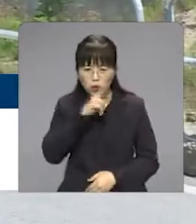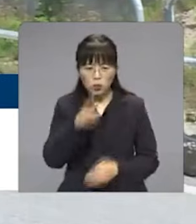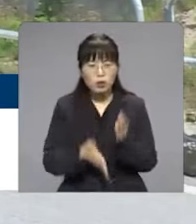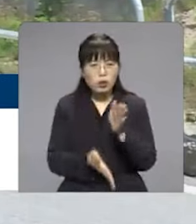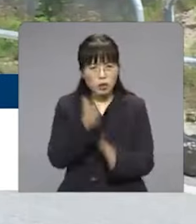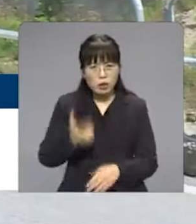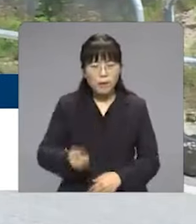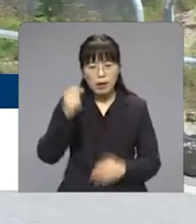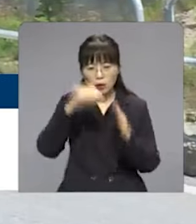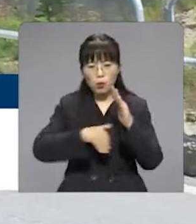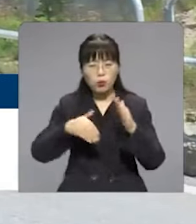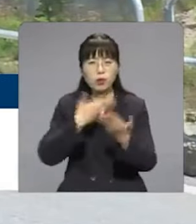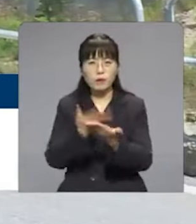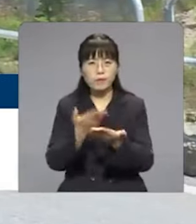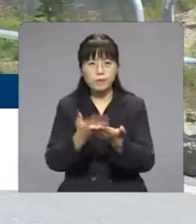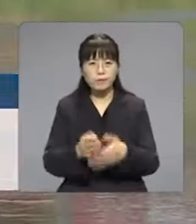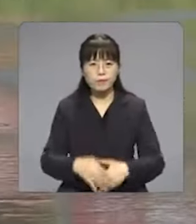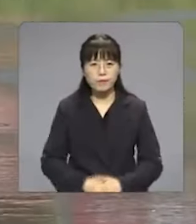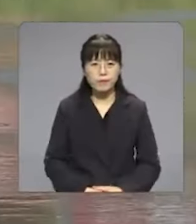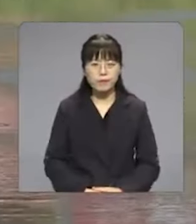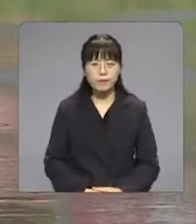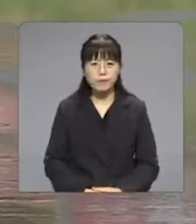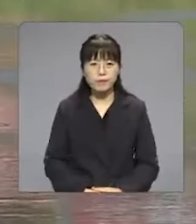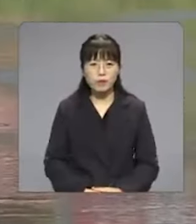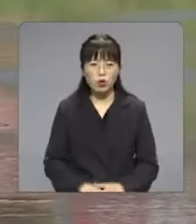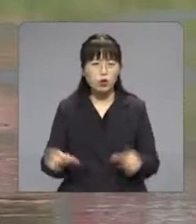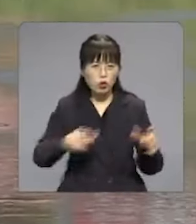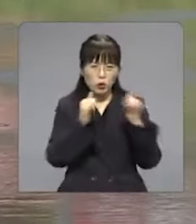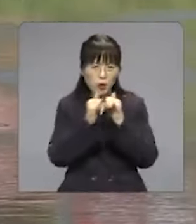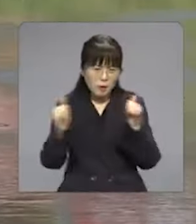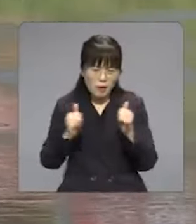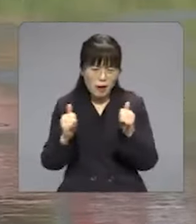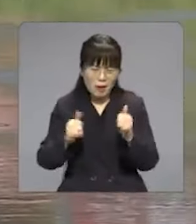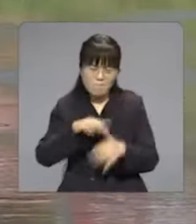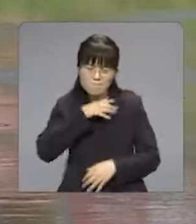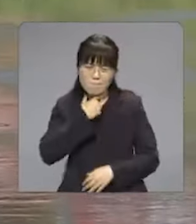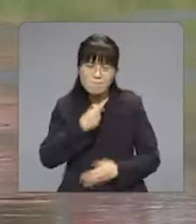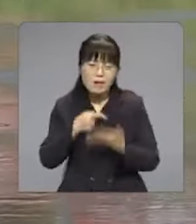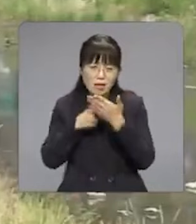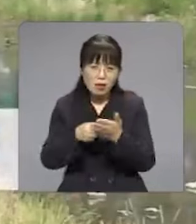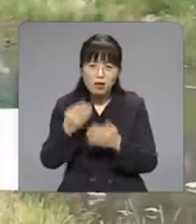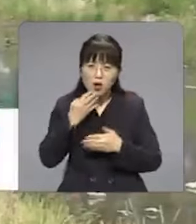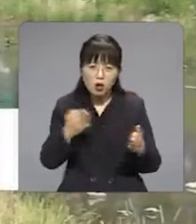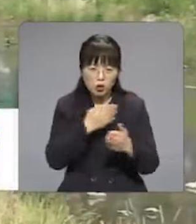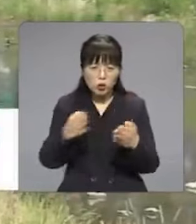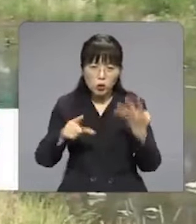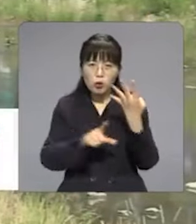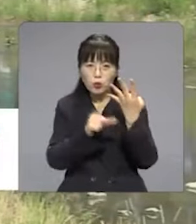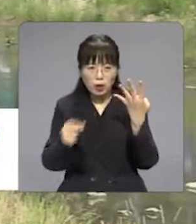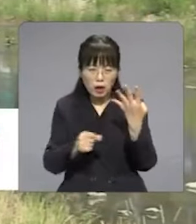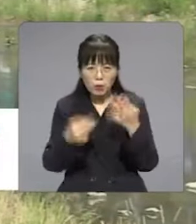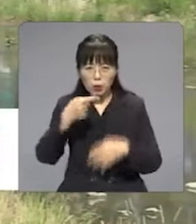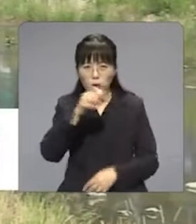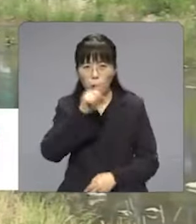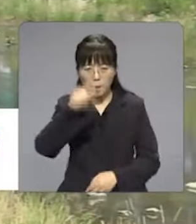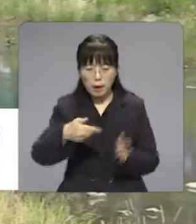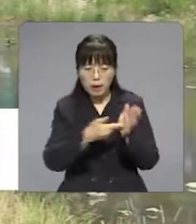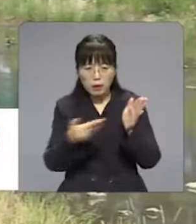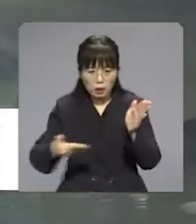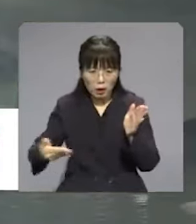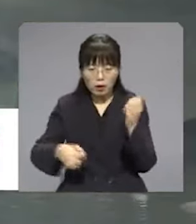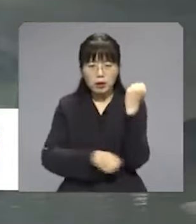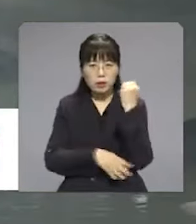지금 그거를 용인시에서도 빨리 공사를 하게끔 해주는. 주민들의 빗발치는 민원에 경기도는 지난 4월 동막천